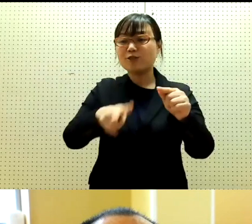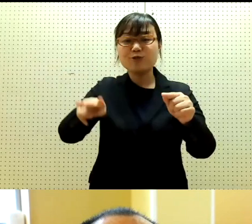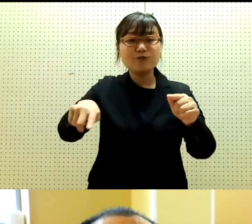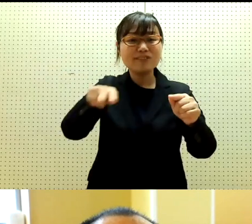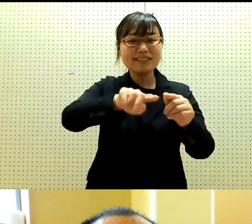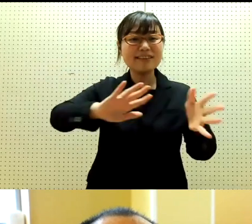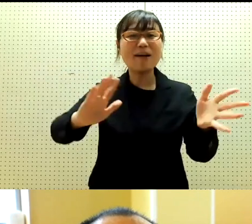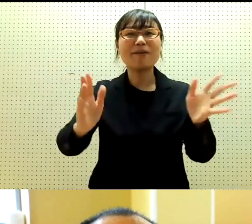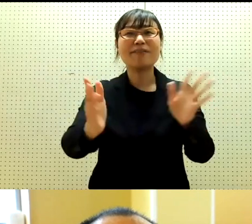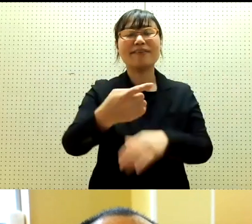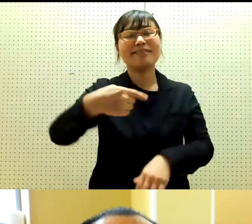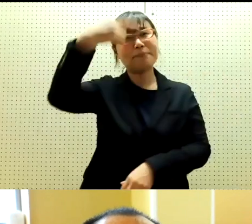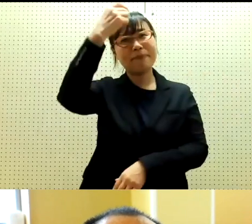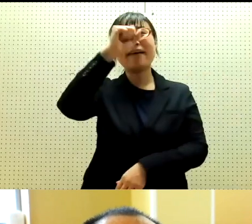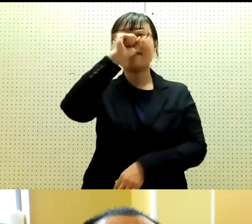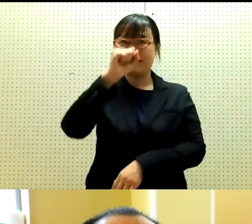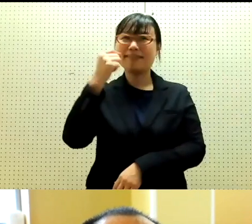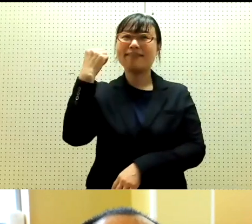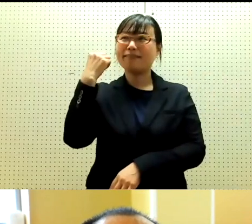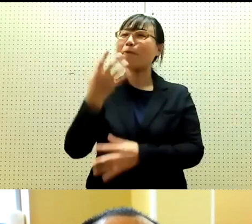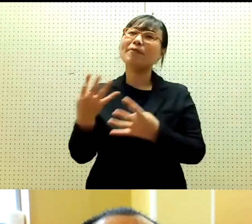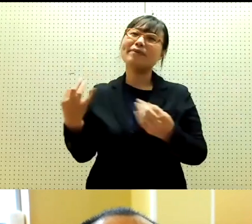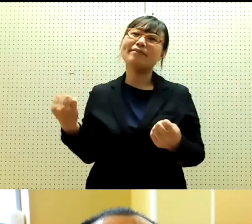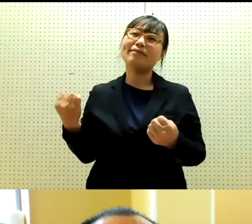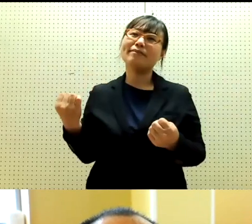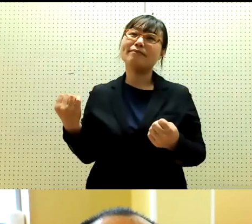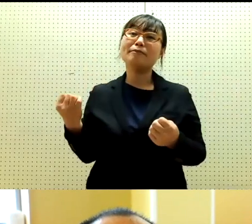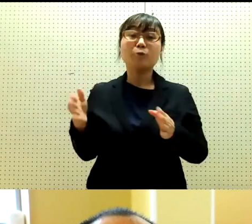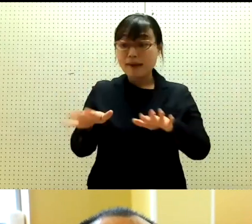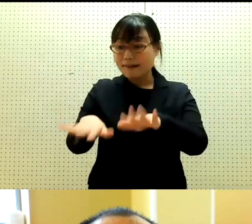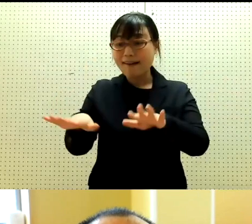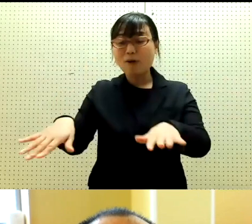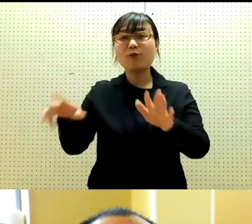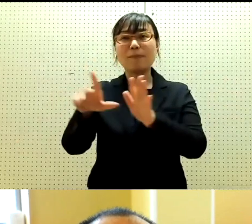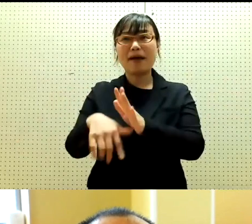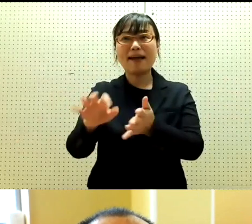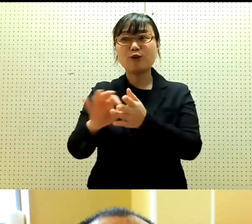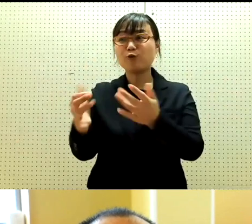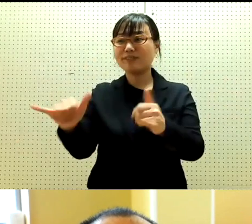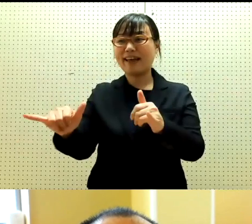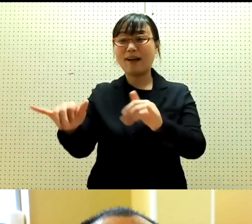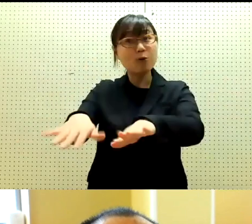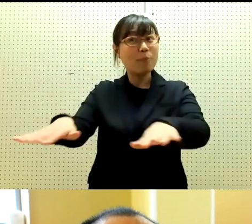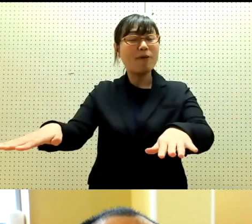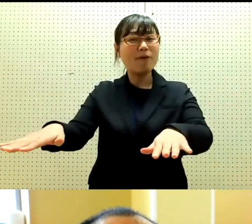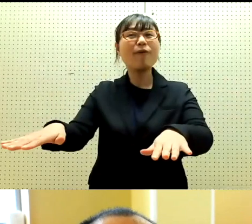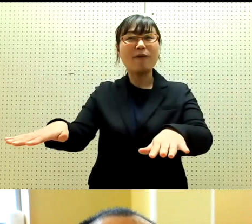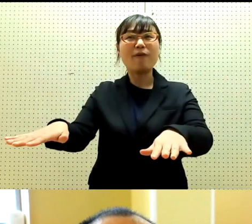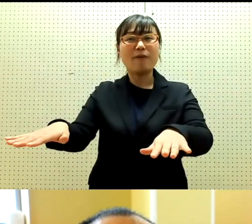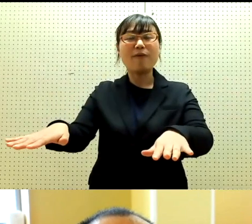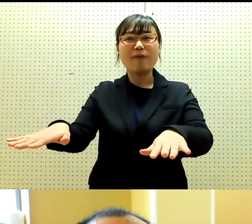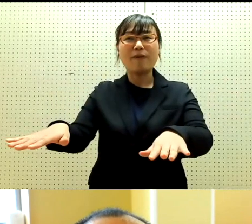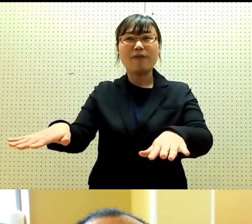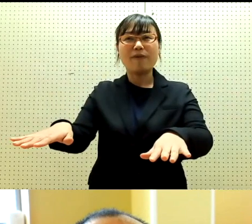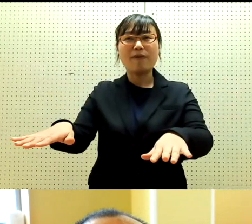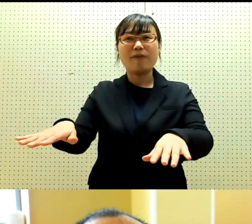ていろんな方がおっしゃってて、やっぱ学校の場合はお子さんがユーザー中心で、まあ今この選手も大人